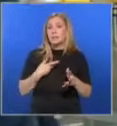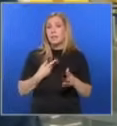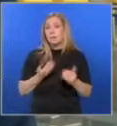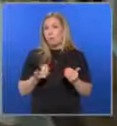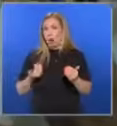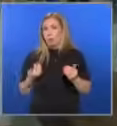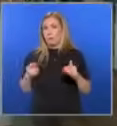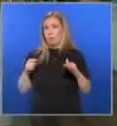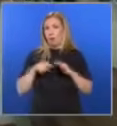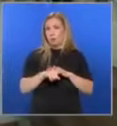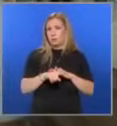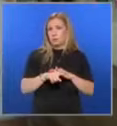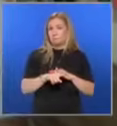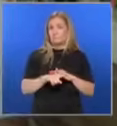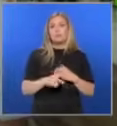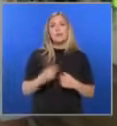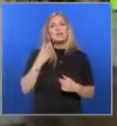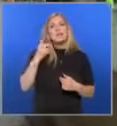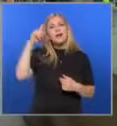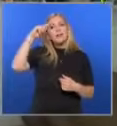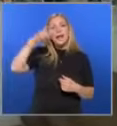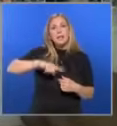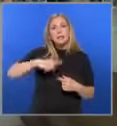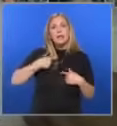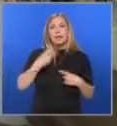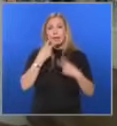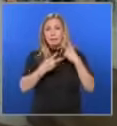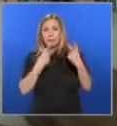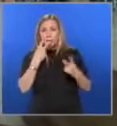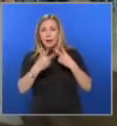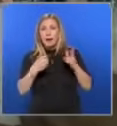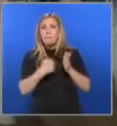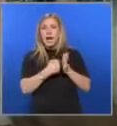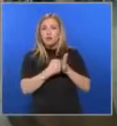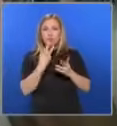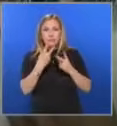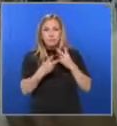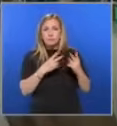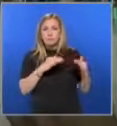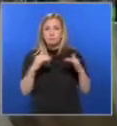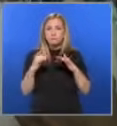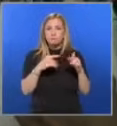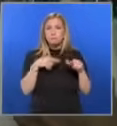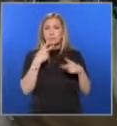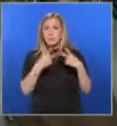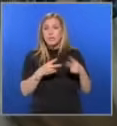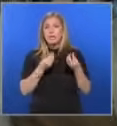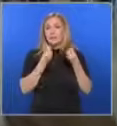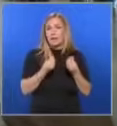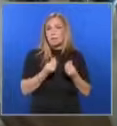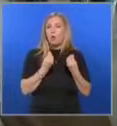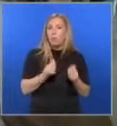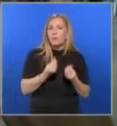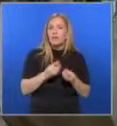да постигнат. Два дена изключително много гледахме матча от първия, който изиграхме. Видяхме хубавите неща, видяхме